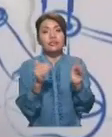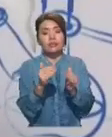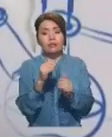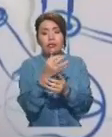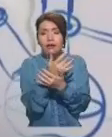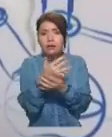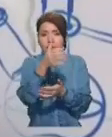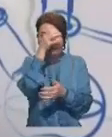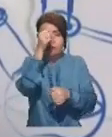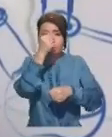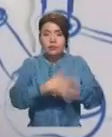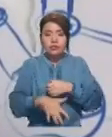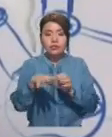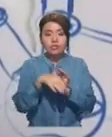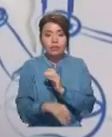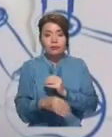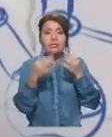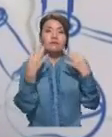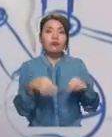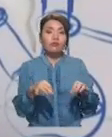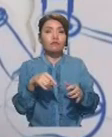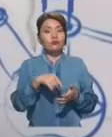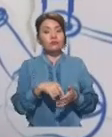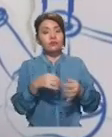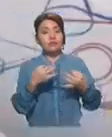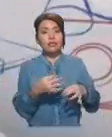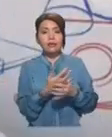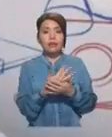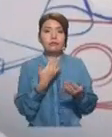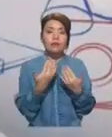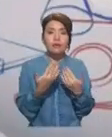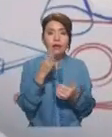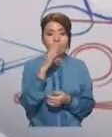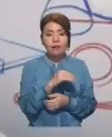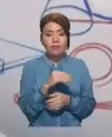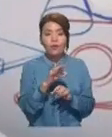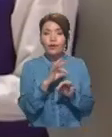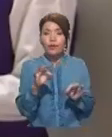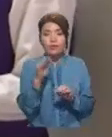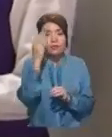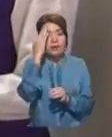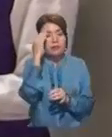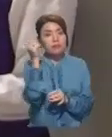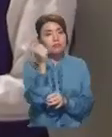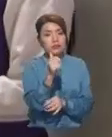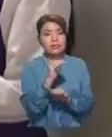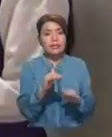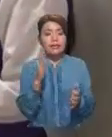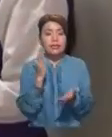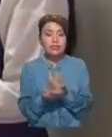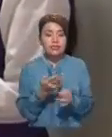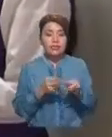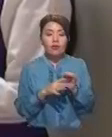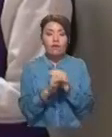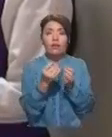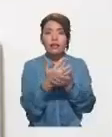ғылыми орталықтар арқылы біз өзімізді еркін ұстап, түрлі зерттеулер жүргізе аламыз. Бізде өте талантты оқушылар өте көп. Кітапқа құштар мектеп жобасы да